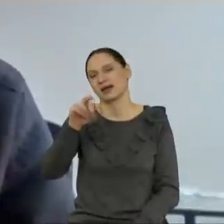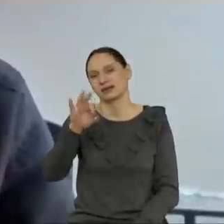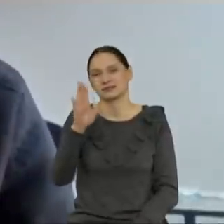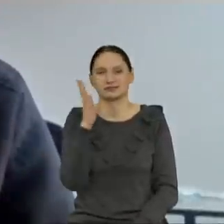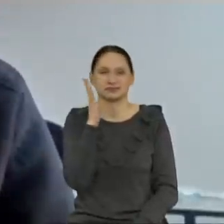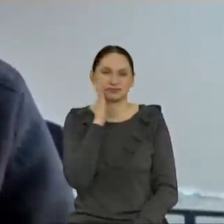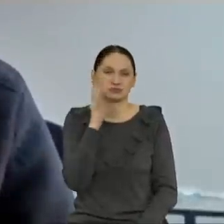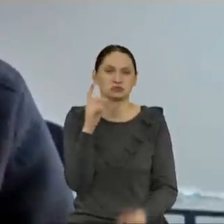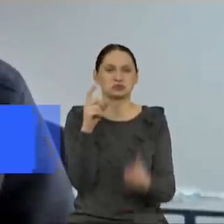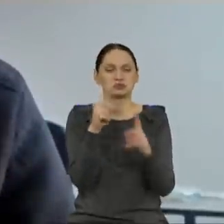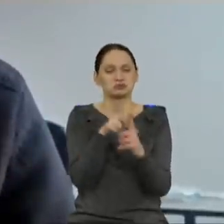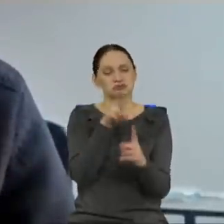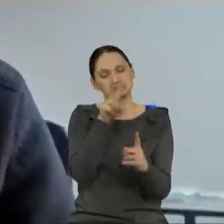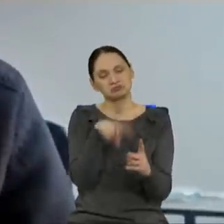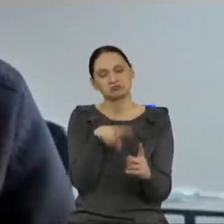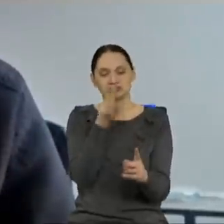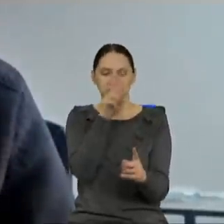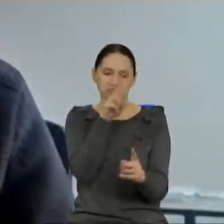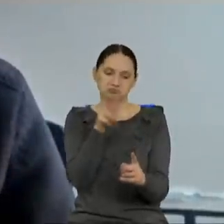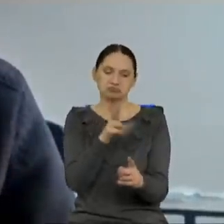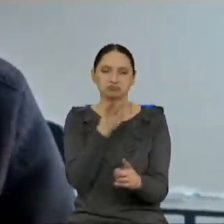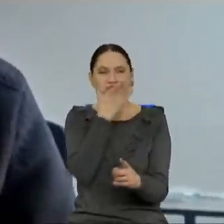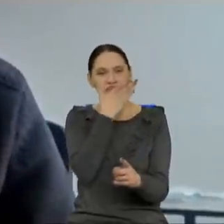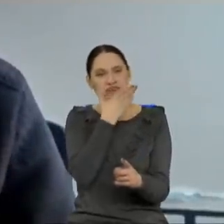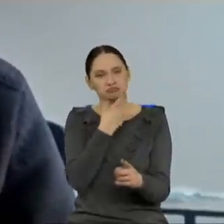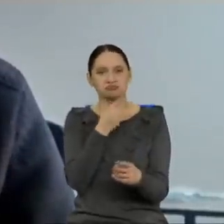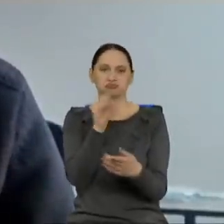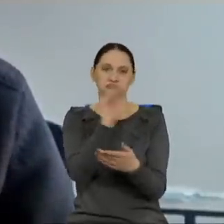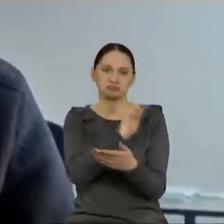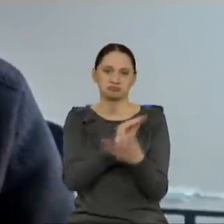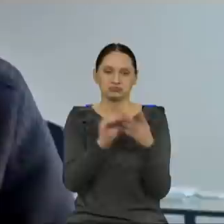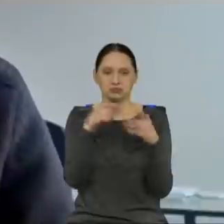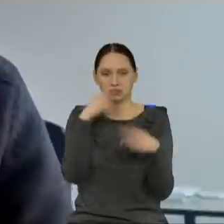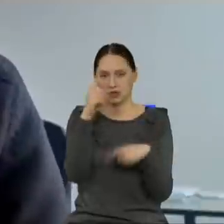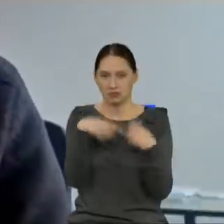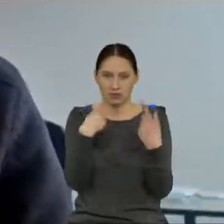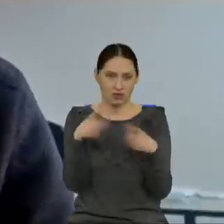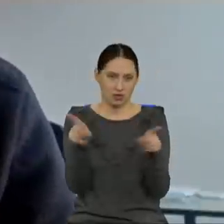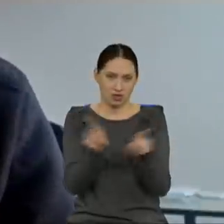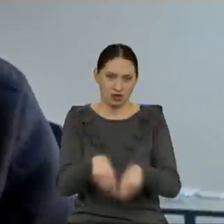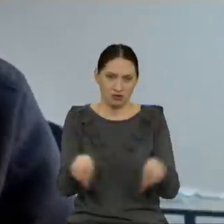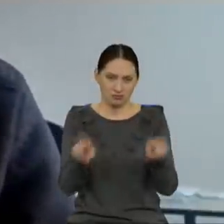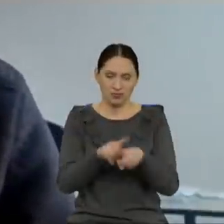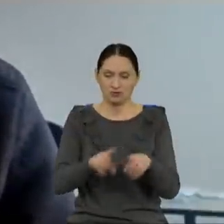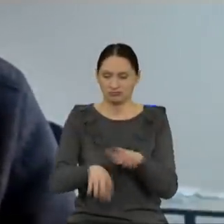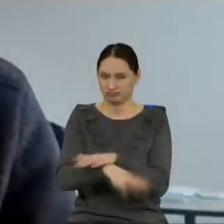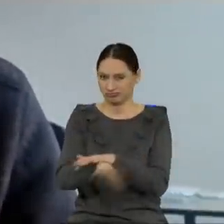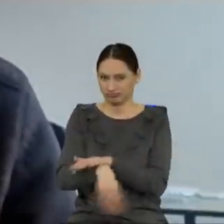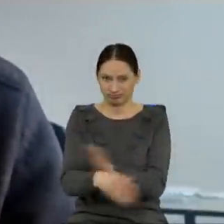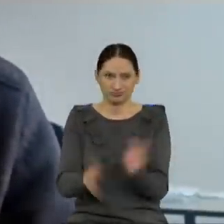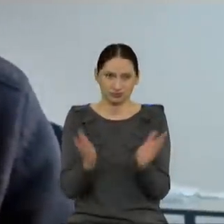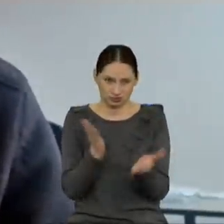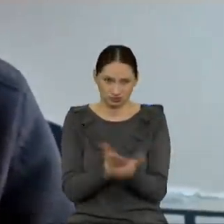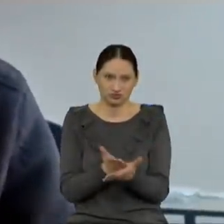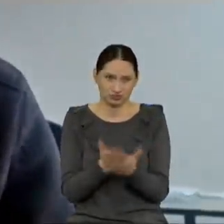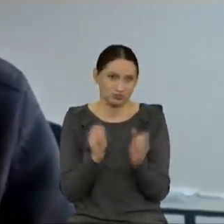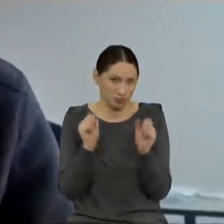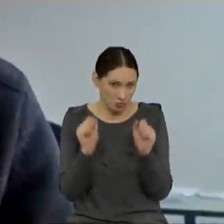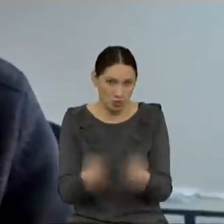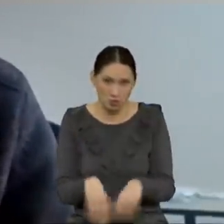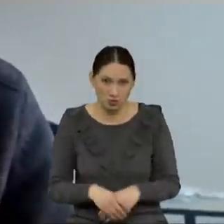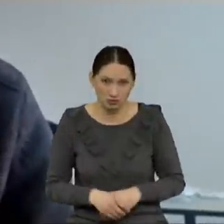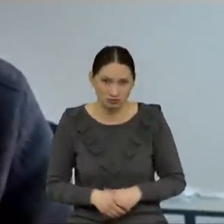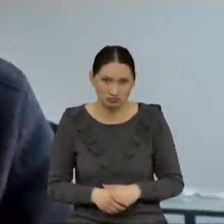skambų žodžiai, kurie iš esmės gali kartotis metai iš metų, rezultatas nesikeisti. Tai aš manau, kad turi būti